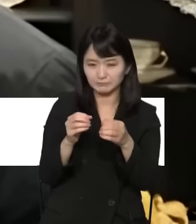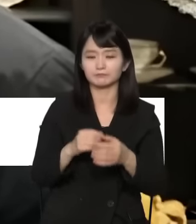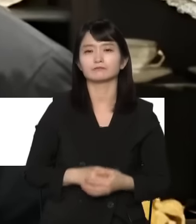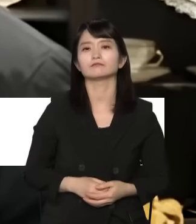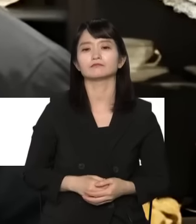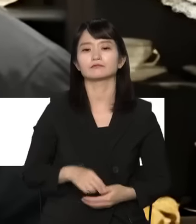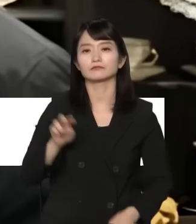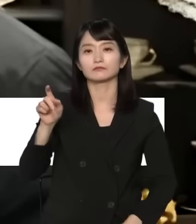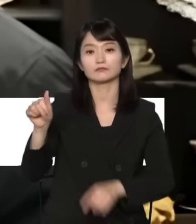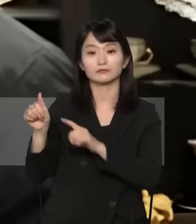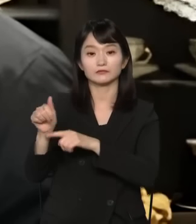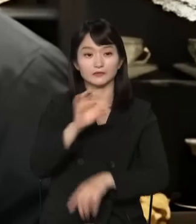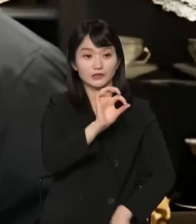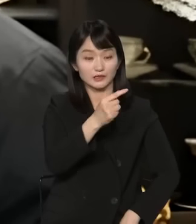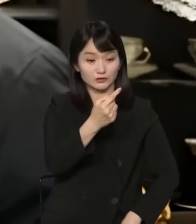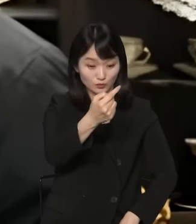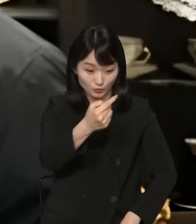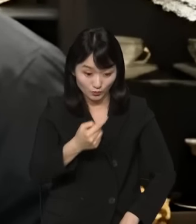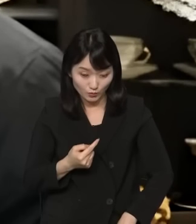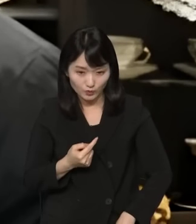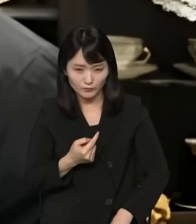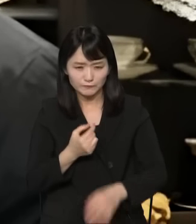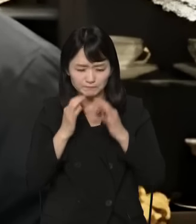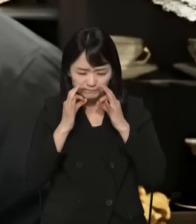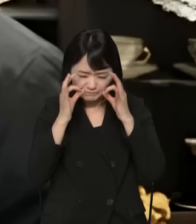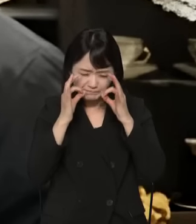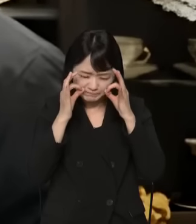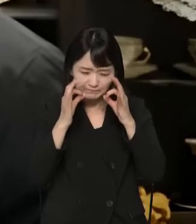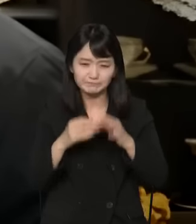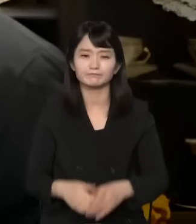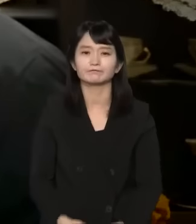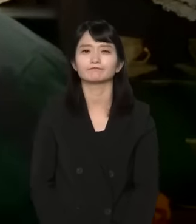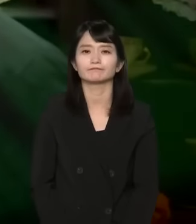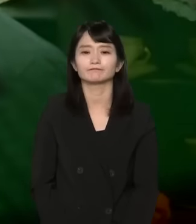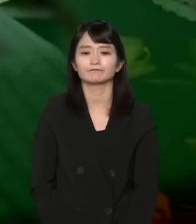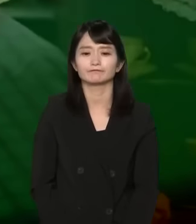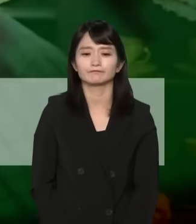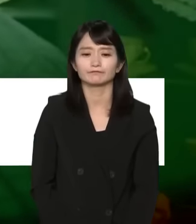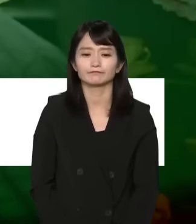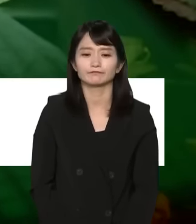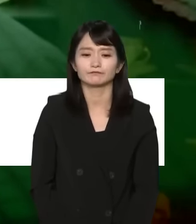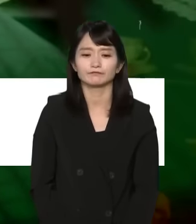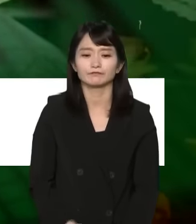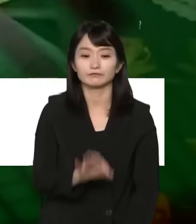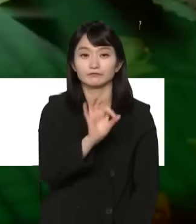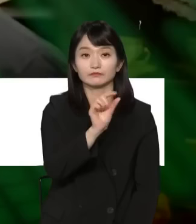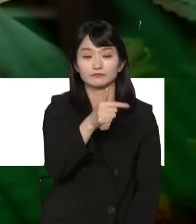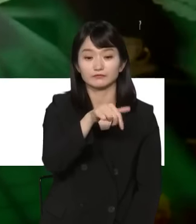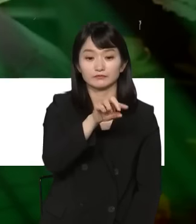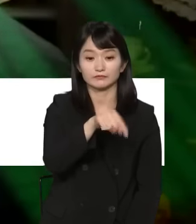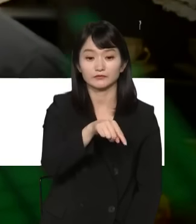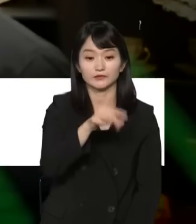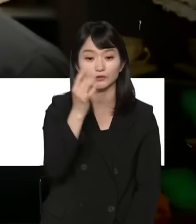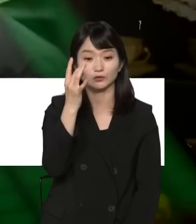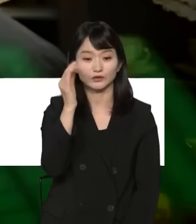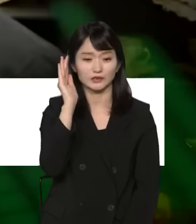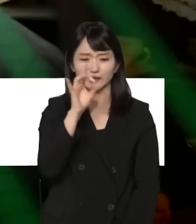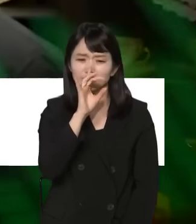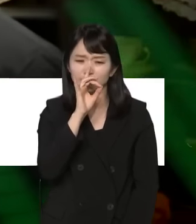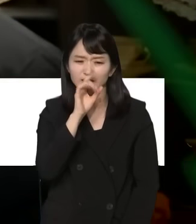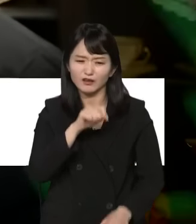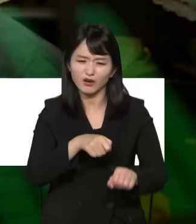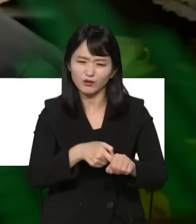당시 명신은 안의원 방문에 많은 공을 드인 것으로 보입니다 수한테 그 원래는이 강연이 안 되는 걸 억지로 강연을 만든 거잖아